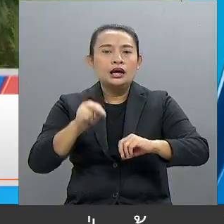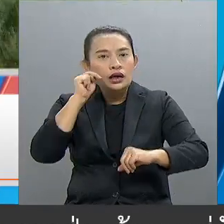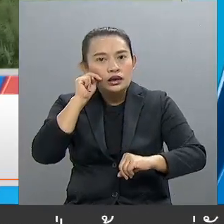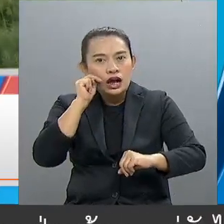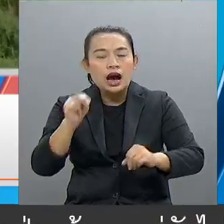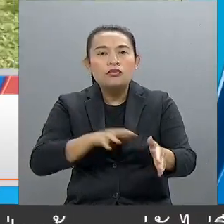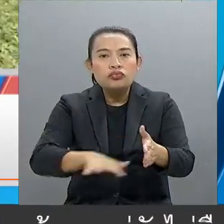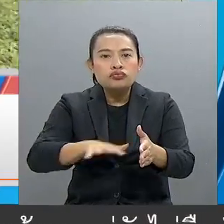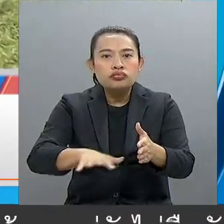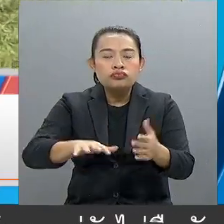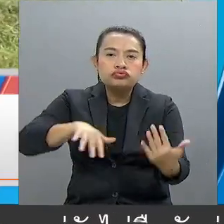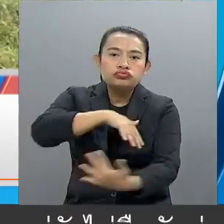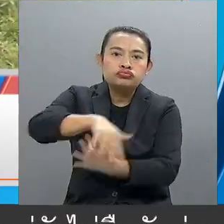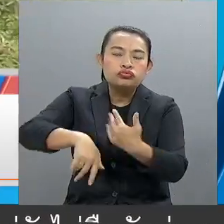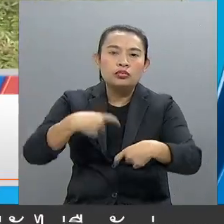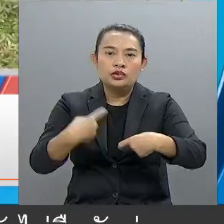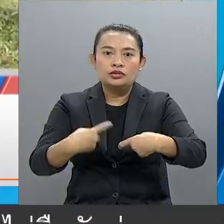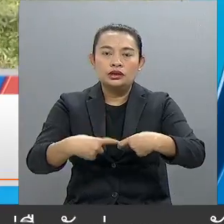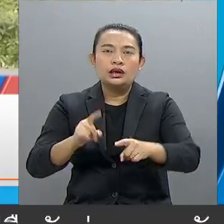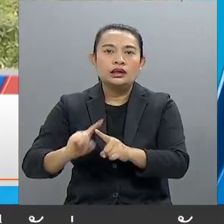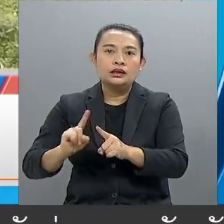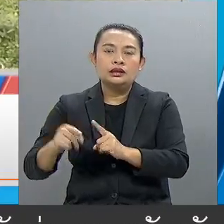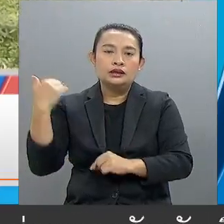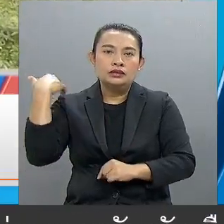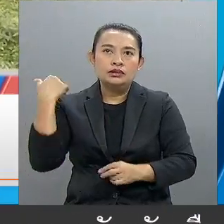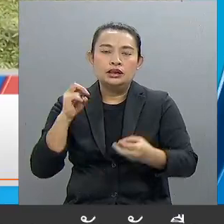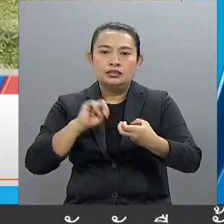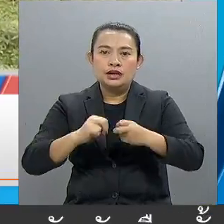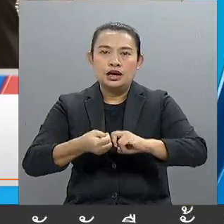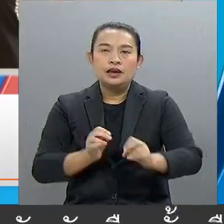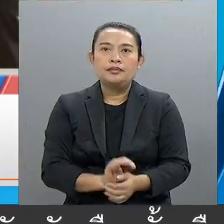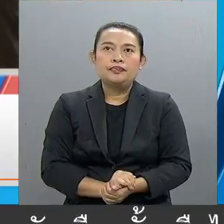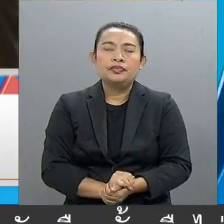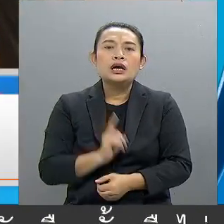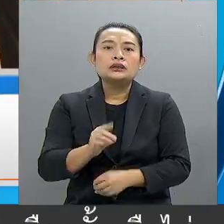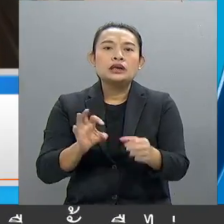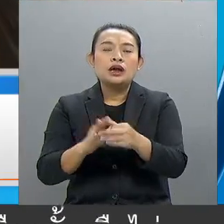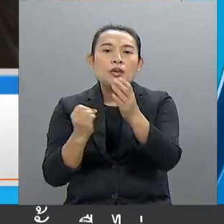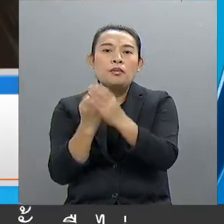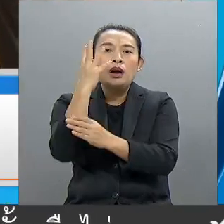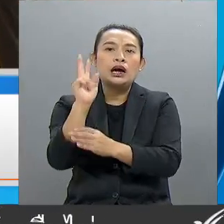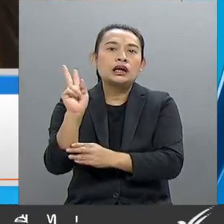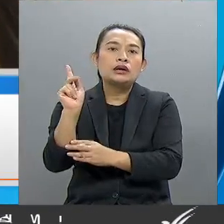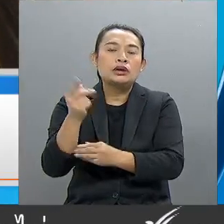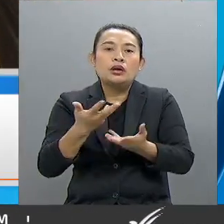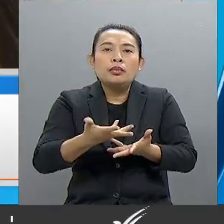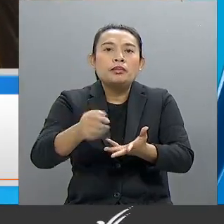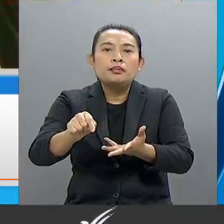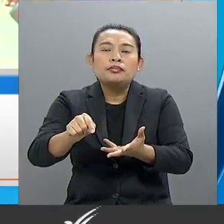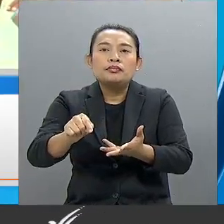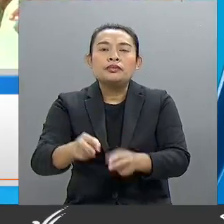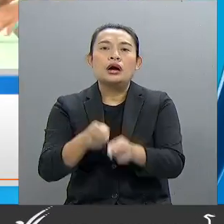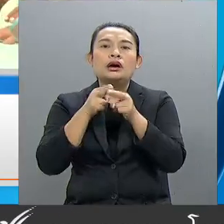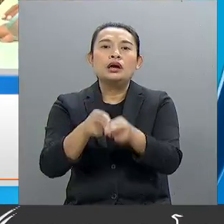ค่ะแล้วเราจะจัดการยังไง ผักตบชวาเนี่ยเกิดขึ้นเร็วนะฮะแล้วก็ทีนี้แม่น้ำบางขามที่ผมเรียนนี้นะครับเนื่องจากว่